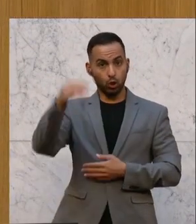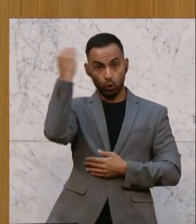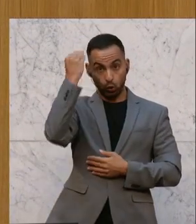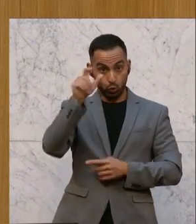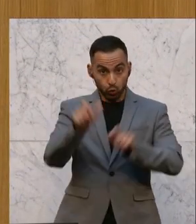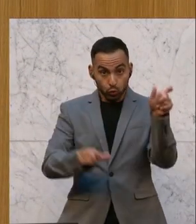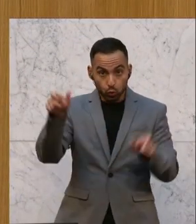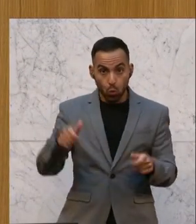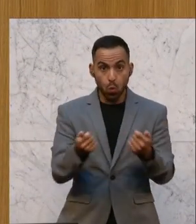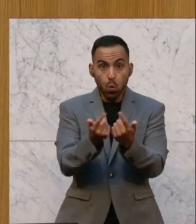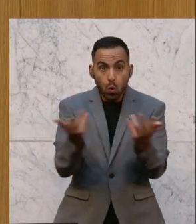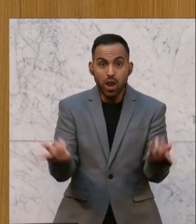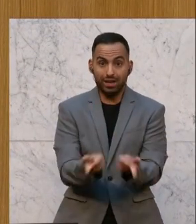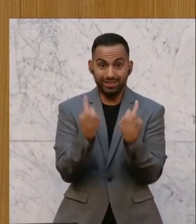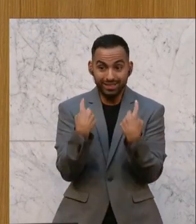Schülerinnen und Schüler sind es.